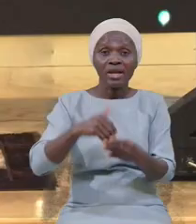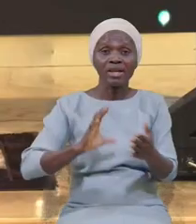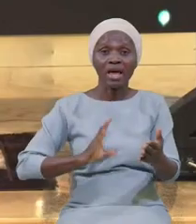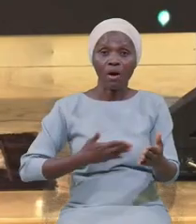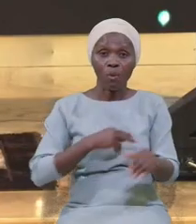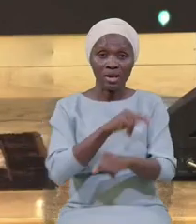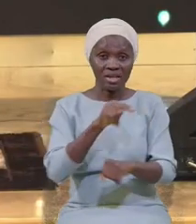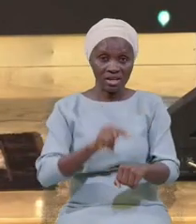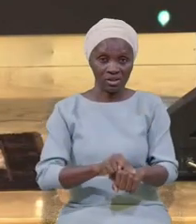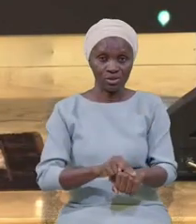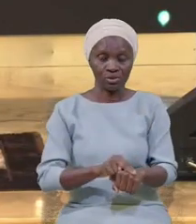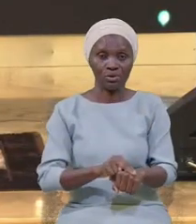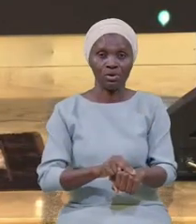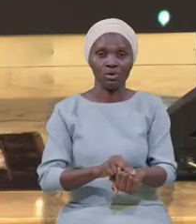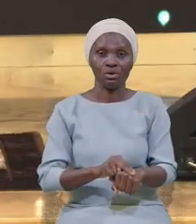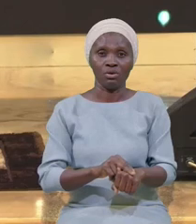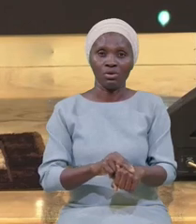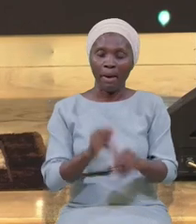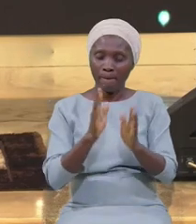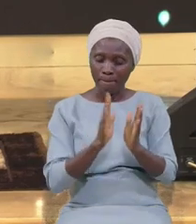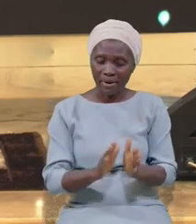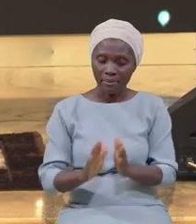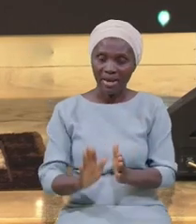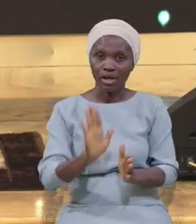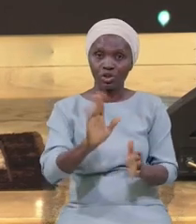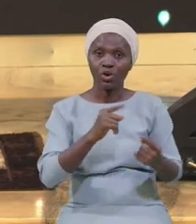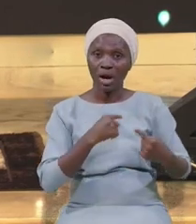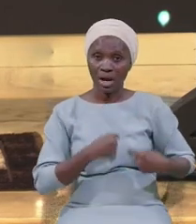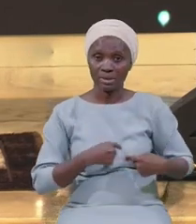notre nation. Préparez votre cœur